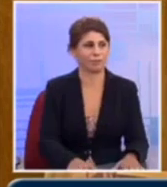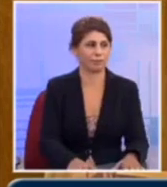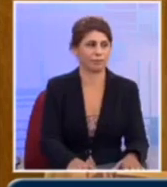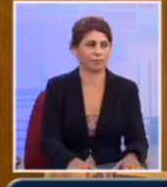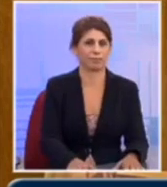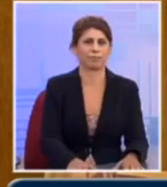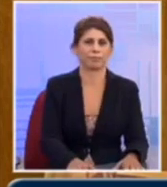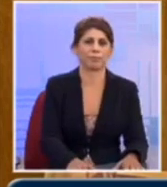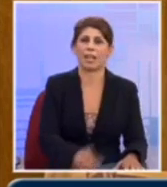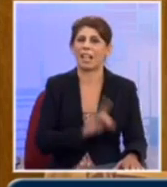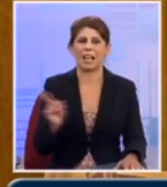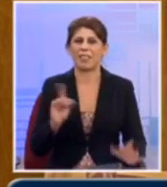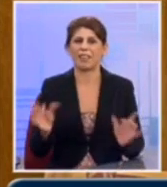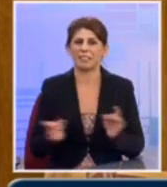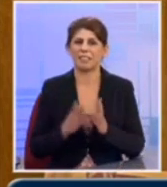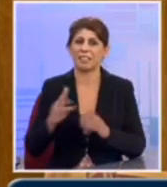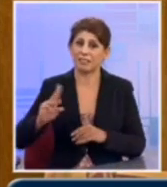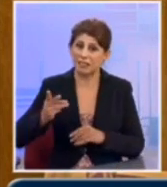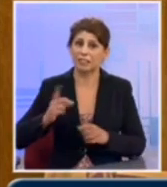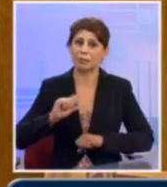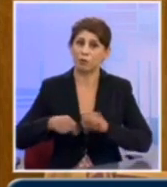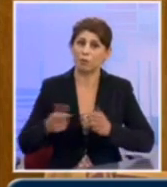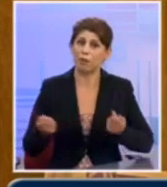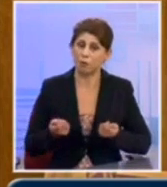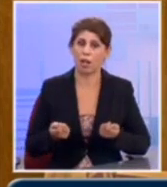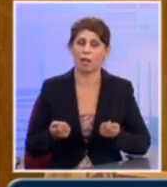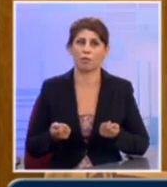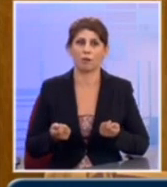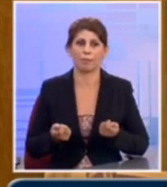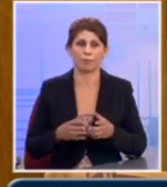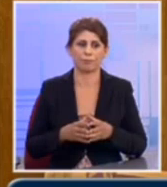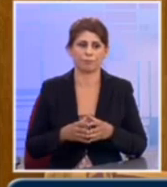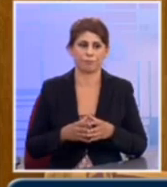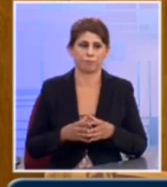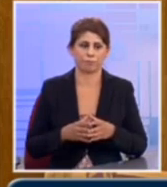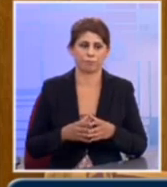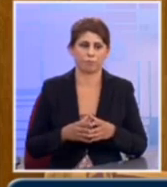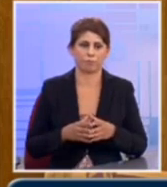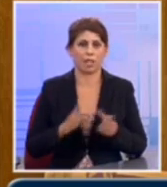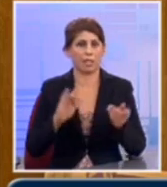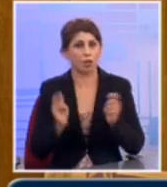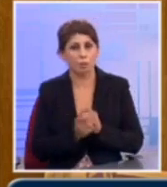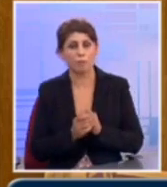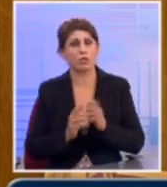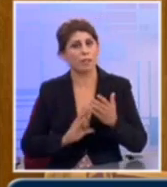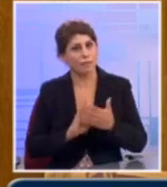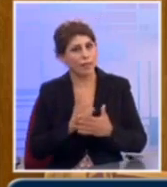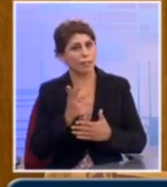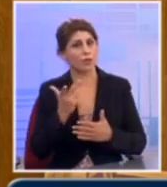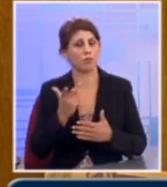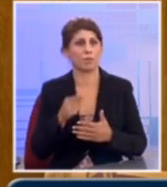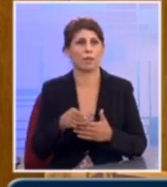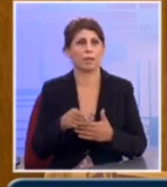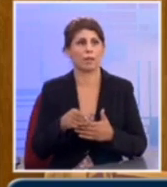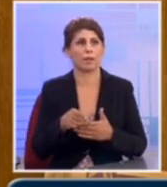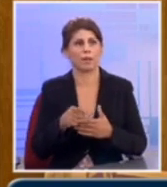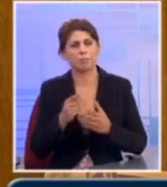είναι τυχαία το ότι είναι η τρίτη προσπάθεια που κάνουμε να να τροποποιήσουμε να βελτιώσουμε εντελώς